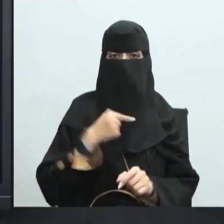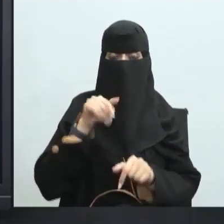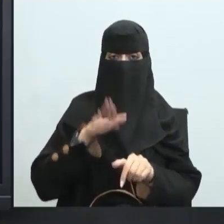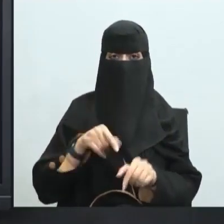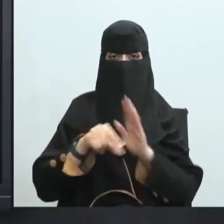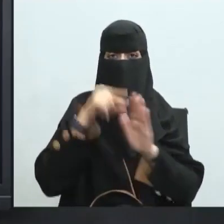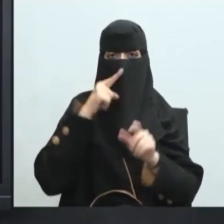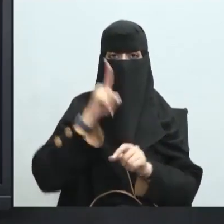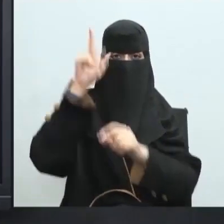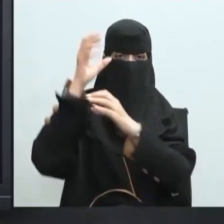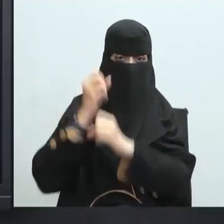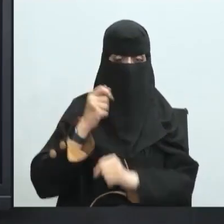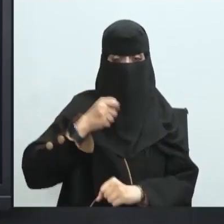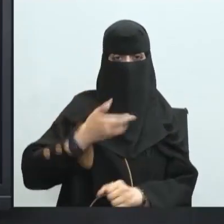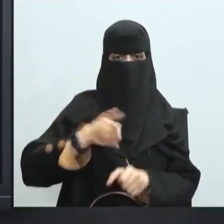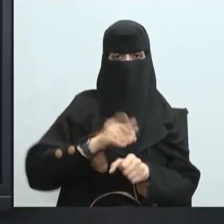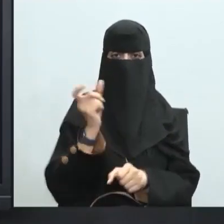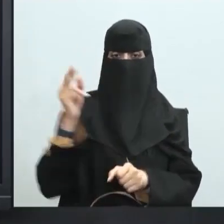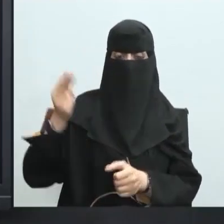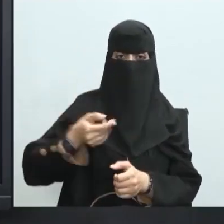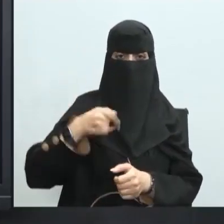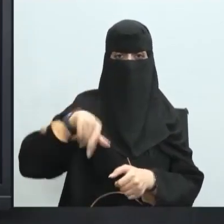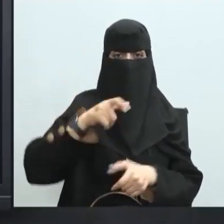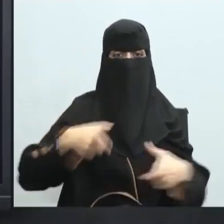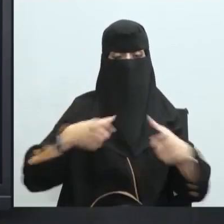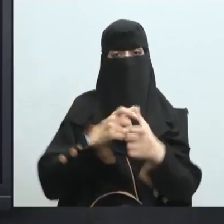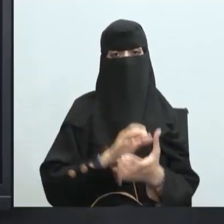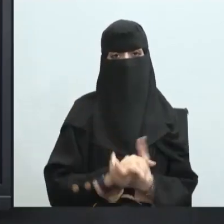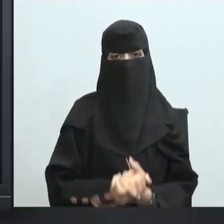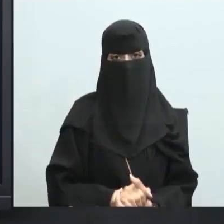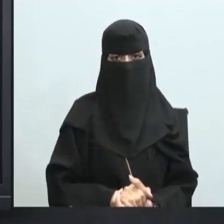في هذا الدرس وصلى الله وسلم على نبينا محمد وعلى اله وصحبه اجمعين